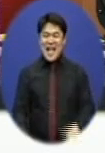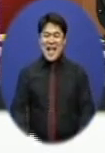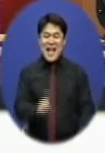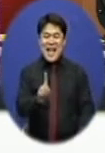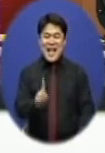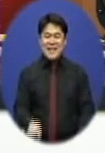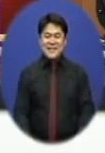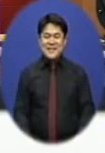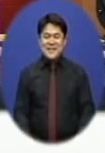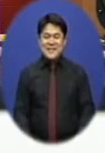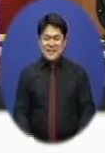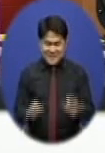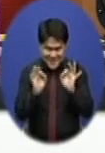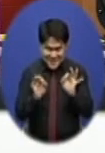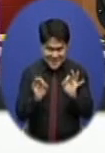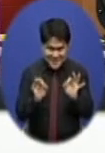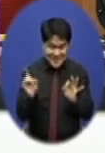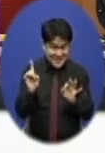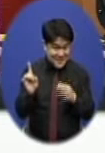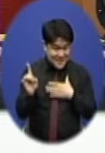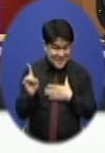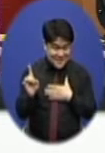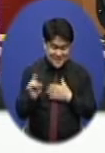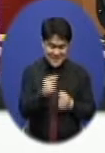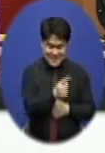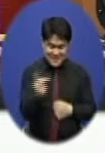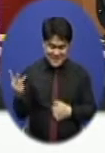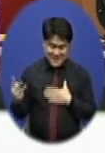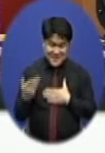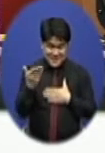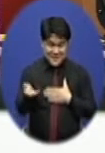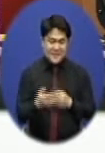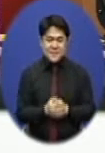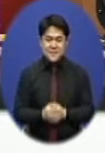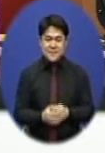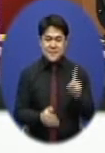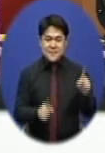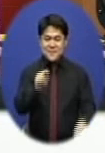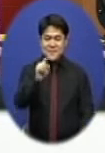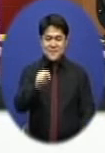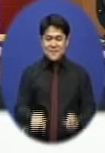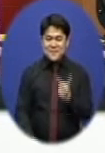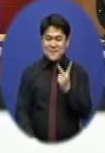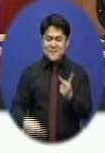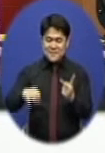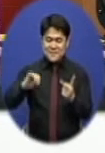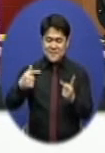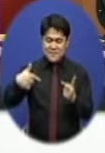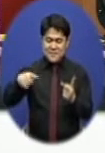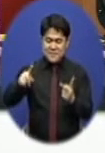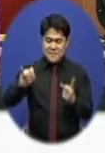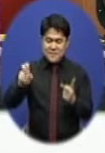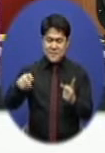그 지표를 보면 네. 나타나죠. 그렇죠. 먼저 보기를 드리겠습니다. 네. 1번 네, 만원 한 장. 2번 신사임당.